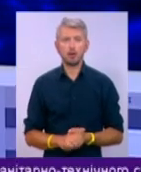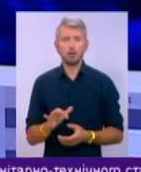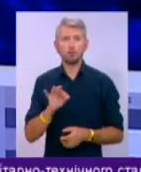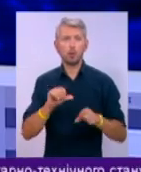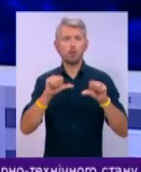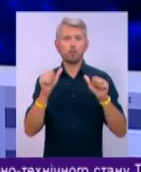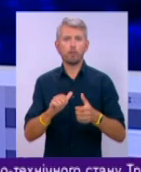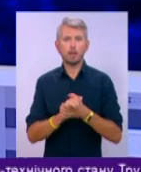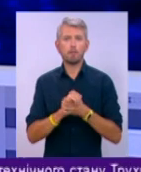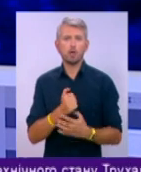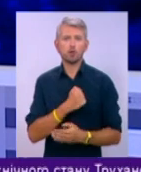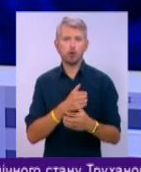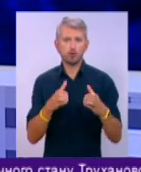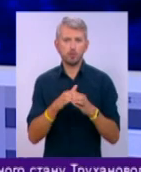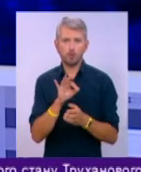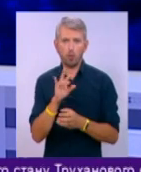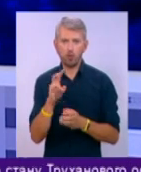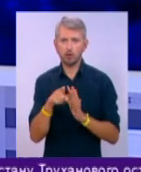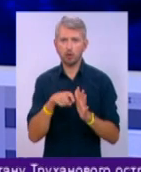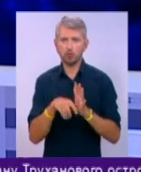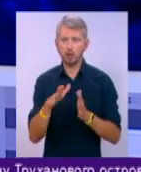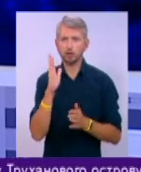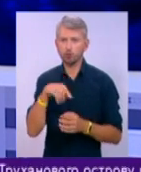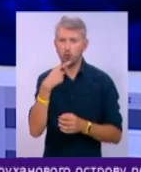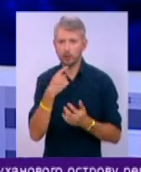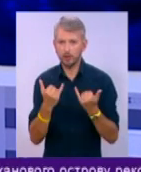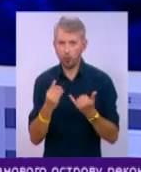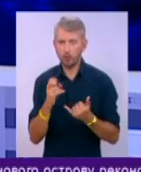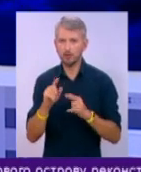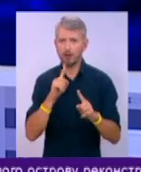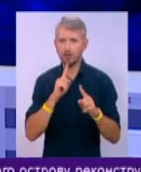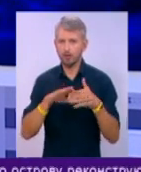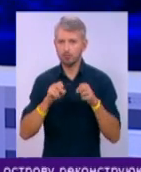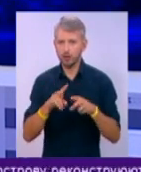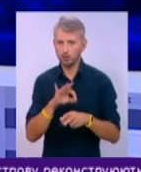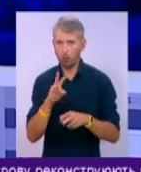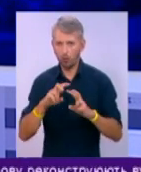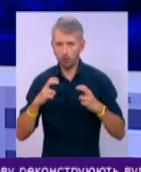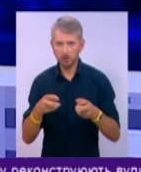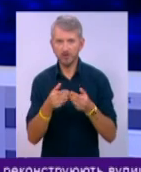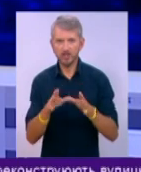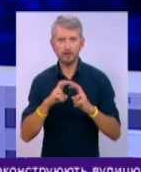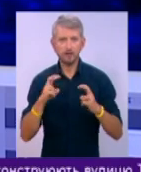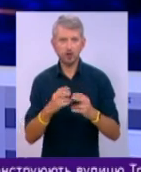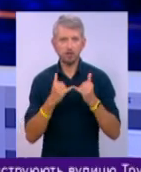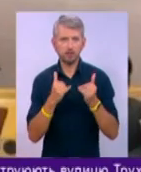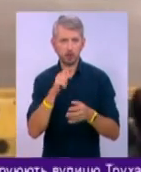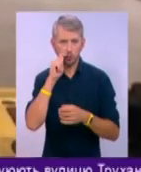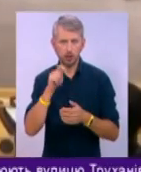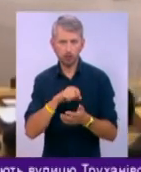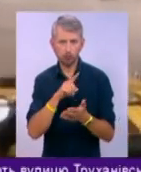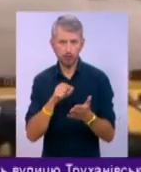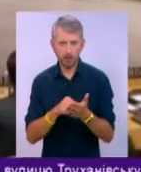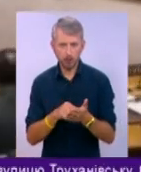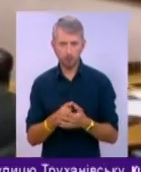Про формування миротворчої місії ООН на Донбасі говоритимуть сьогодні і на Радбезі ООН. Відкрите засідання присвячене